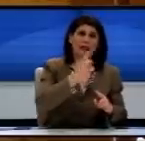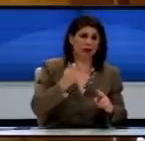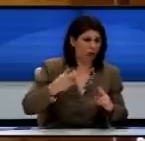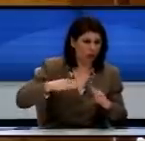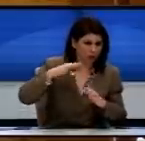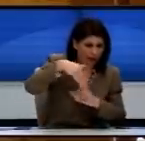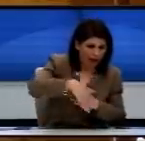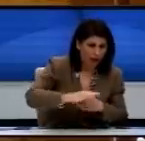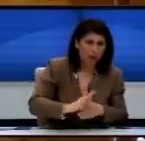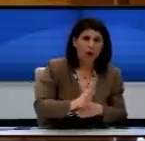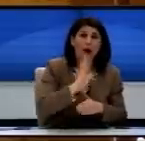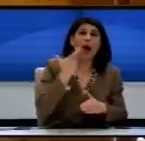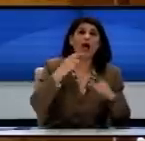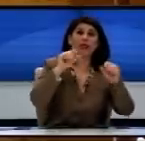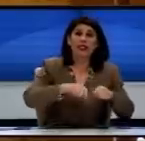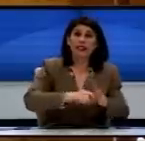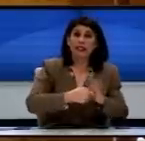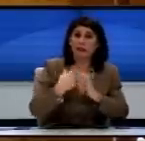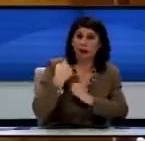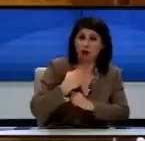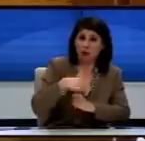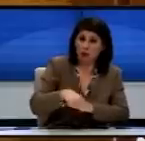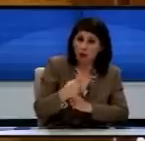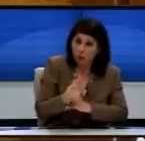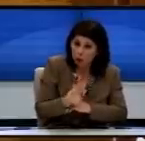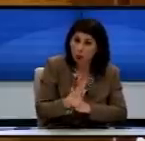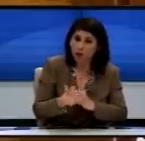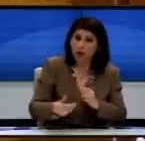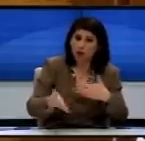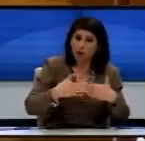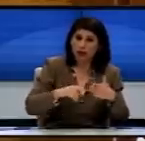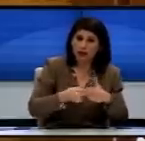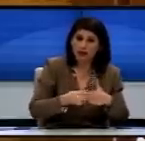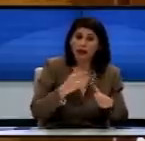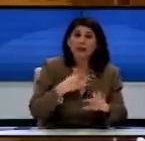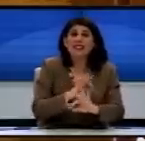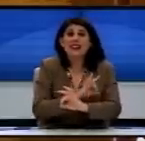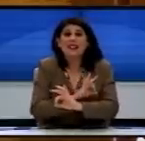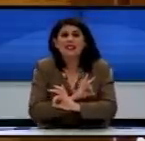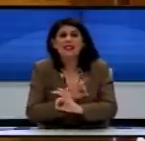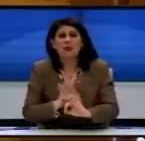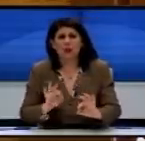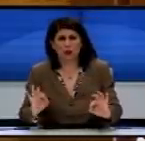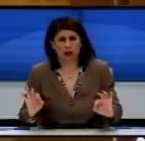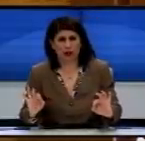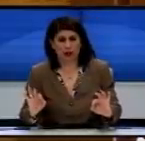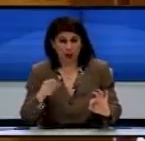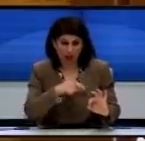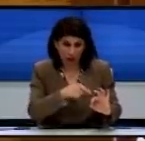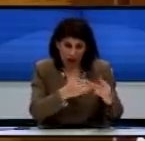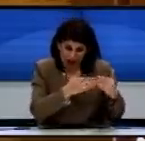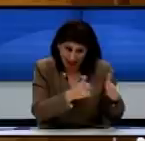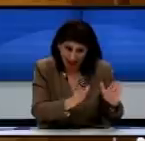κρουσμάτων. Και αν δεν είχαμε κλείσει τον Ιανουάριο έτσι όπως κλείσαμε, είμαστε απολύτως βέβαιοι ότι